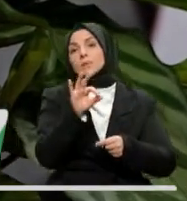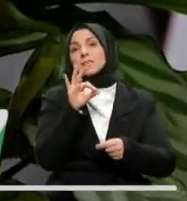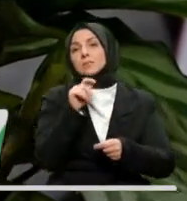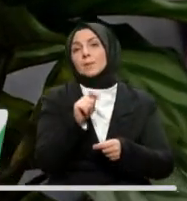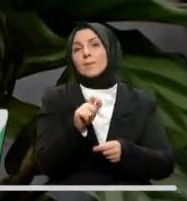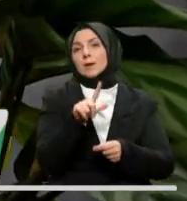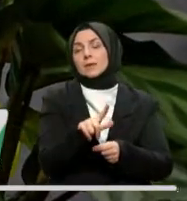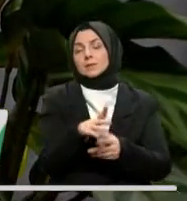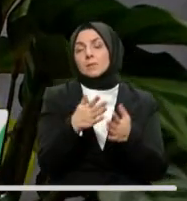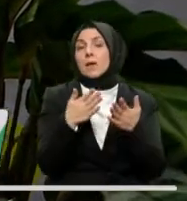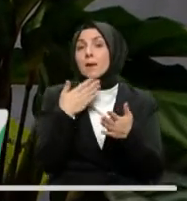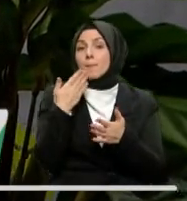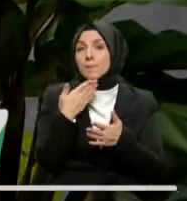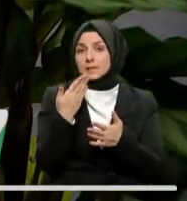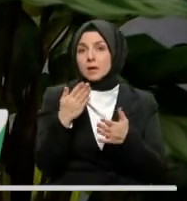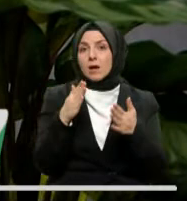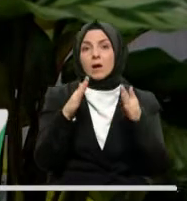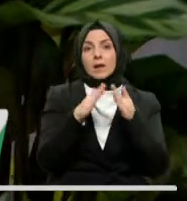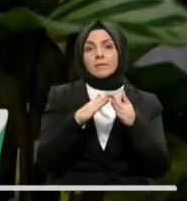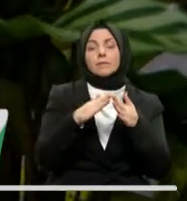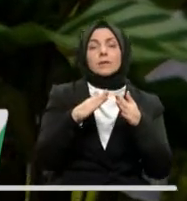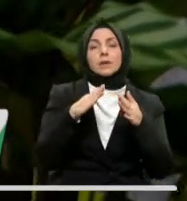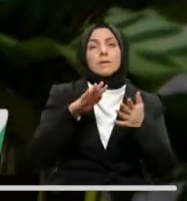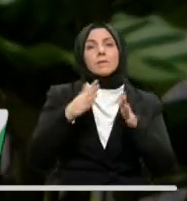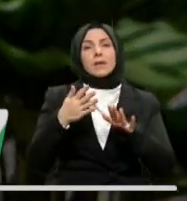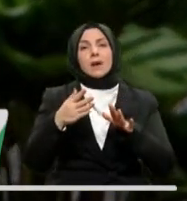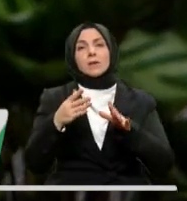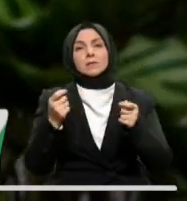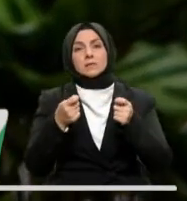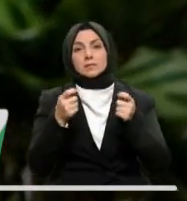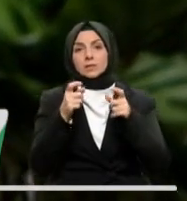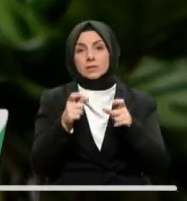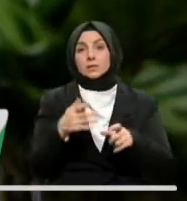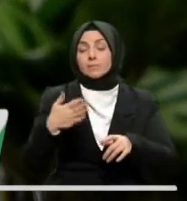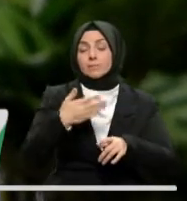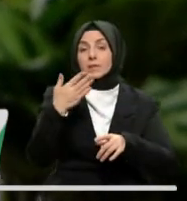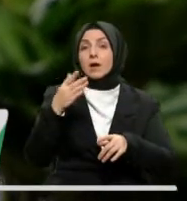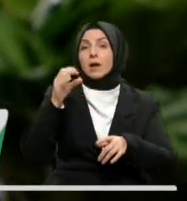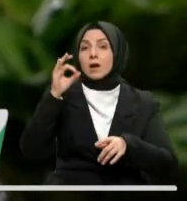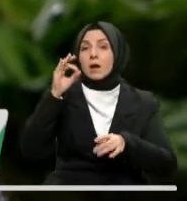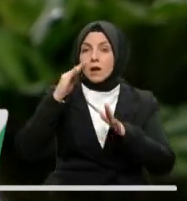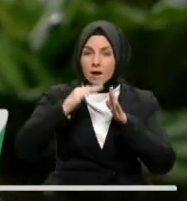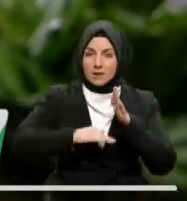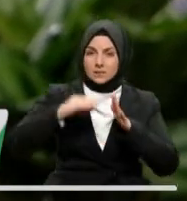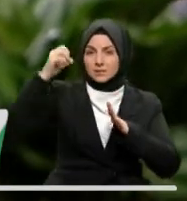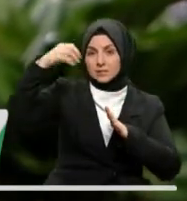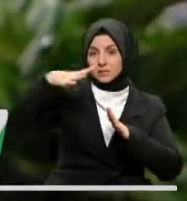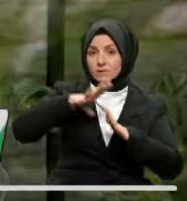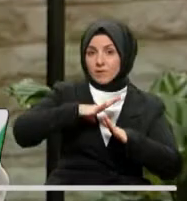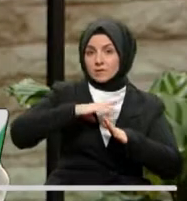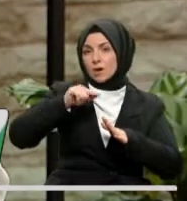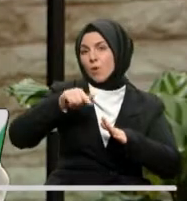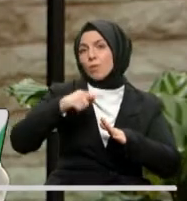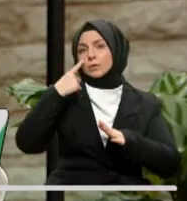ofisinizde Daha az ışık alıyorsa daha az artışı kalan bitkileri seçmeniz gerekiyor daha fazla ışık alıp daha fazla yük zty